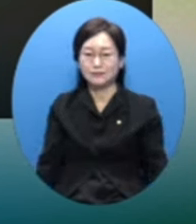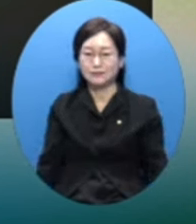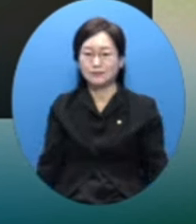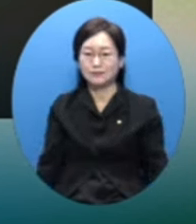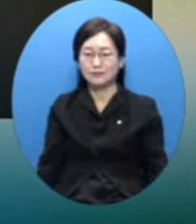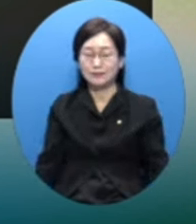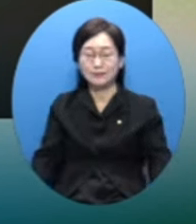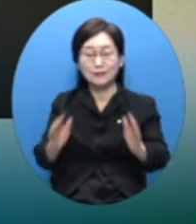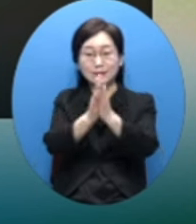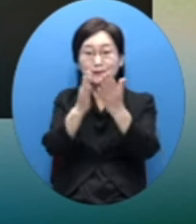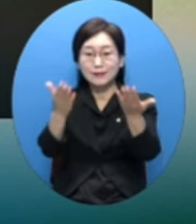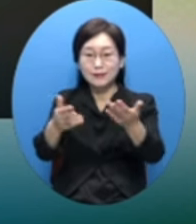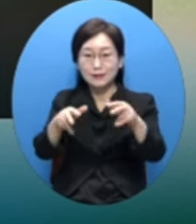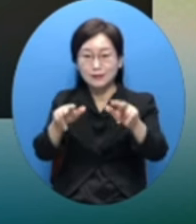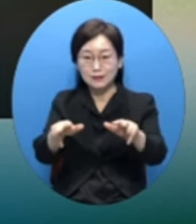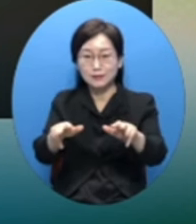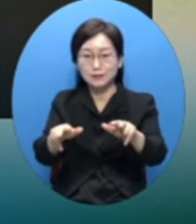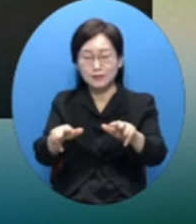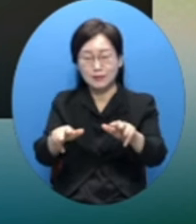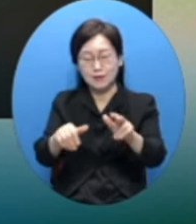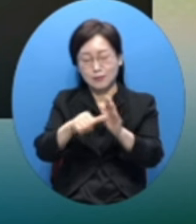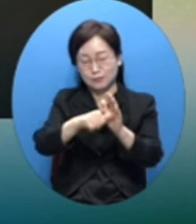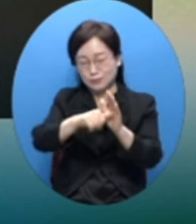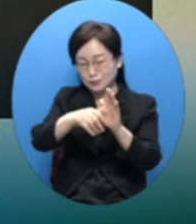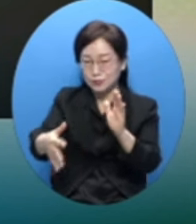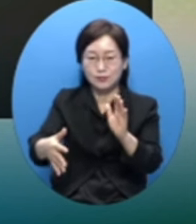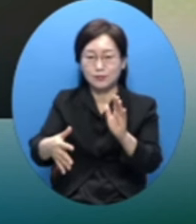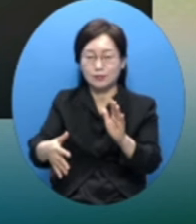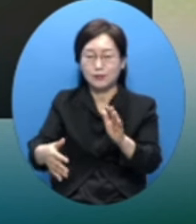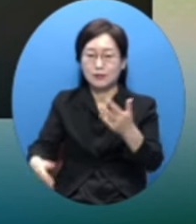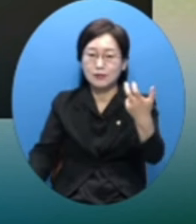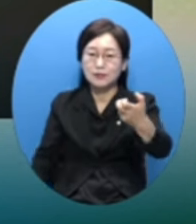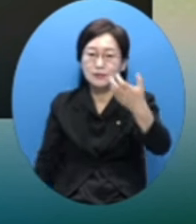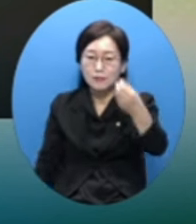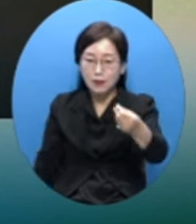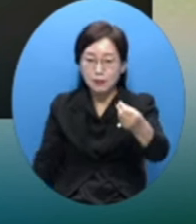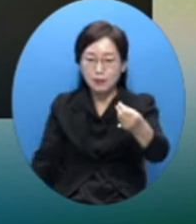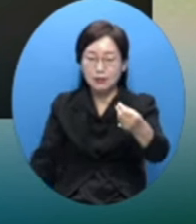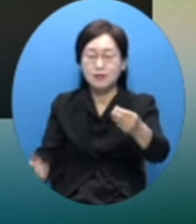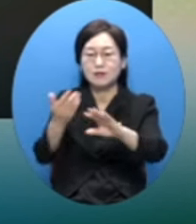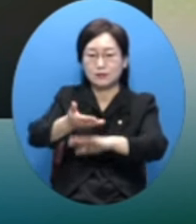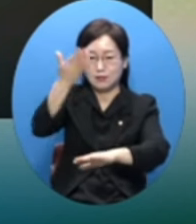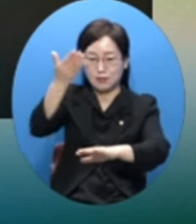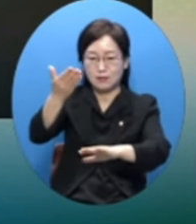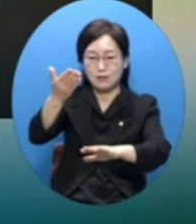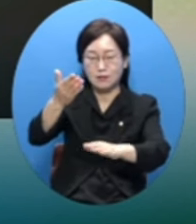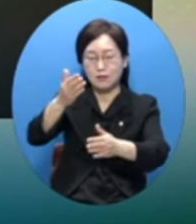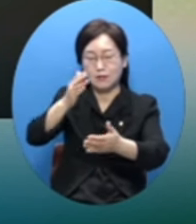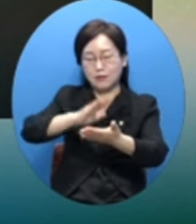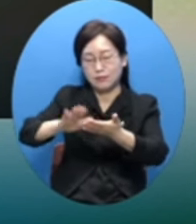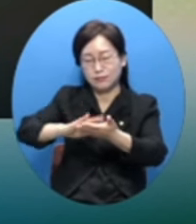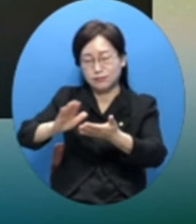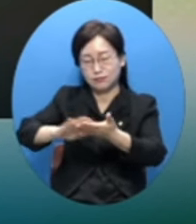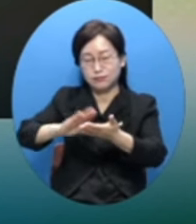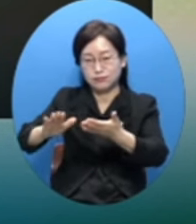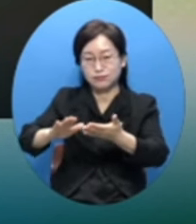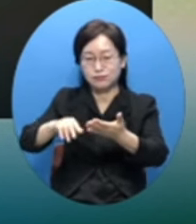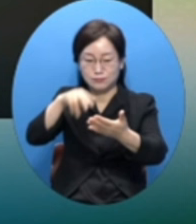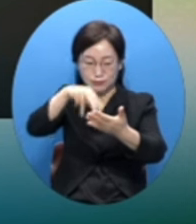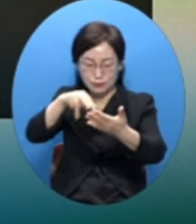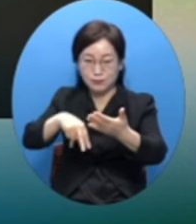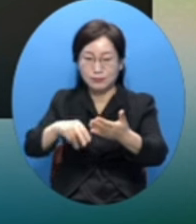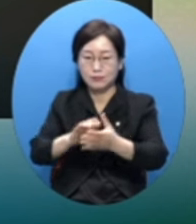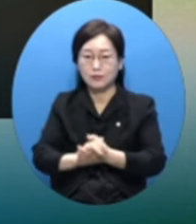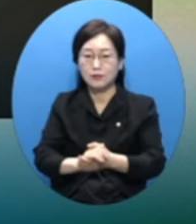이 책이 지금까지 스테디셀러로 70만 권 이상 이 책이 많은 사람이 읽혀지고 있고